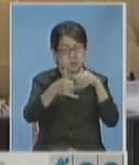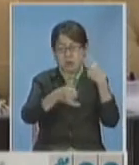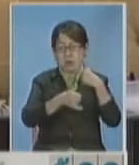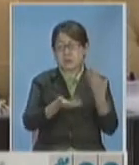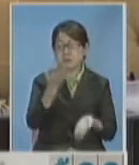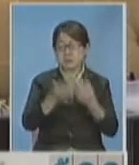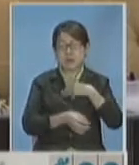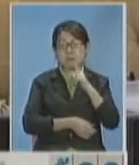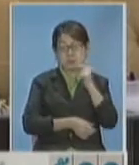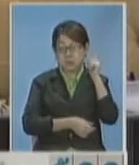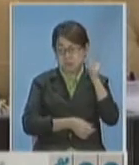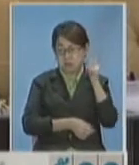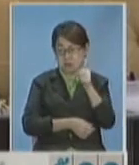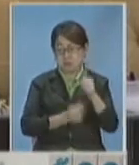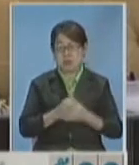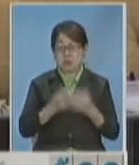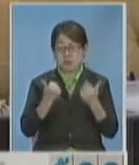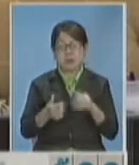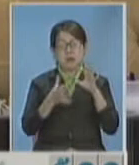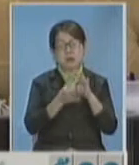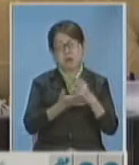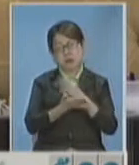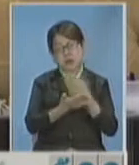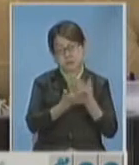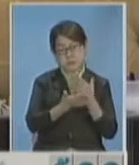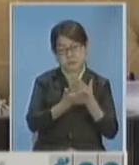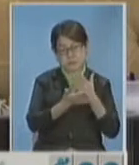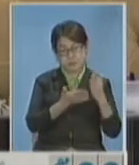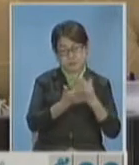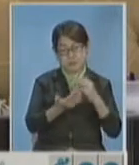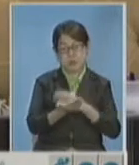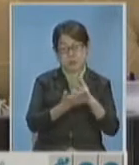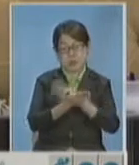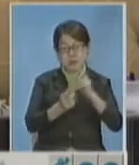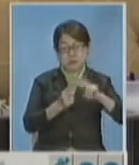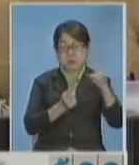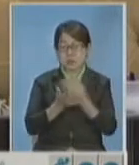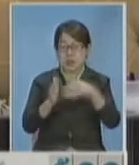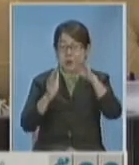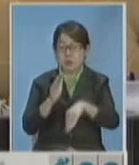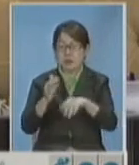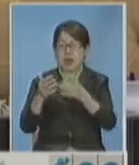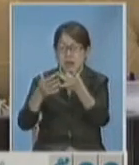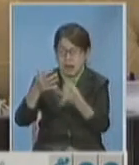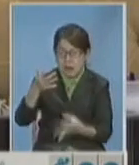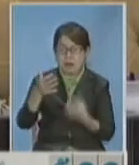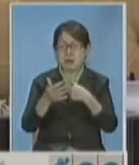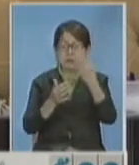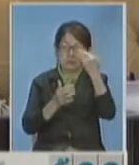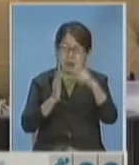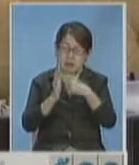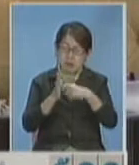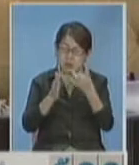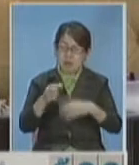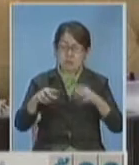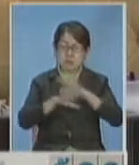ยก็ได้เนี่ยครับแต่นี่เป็นวาระงบประมาณวาระที่สองท่านตัดลบงบประมาณส่วนไหนตัดลบเพราะอะไรไม่เห็